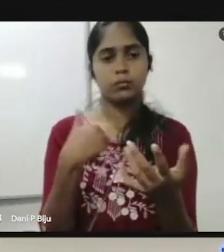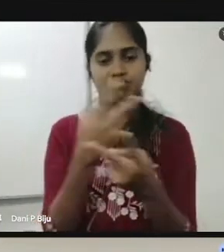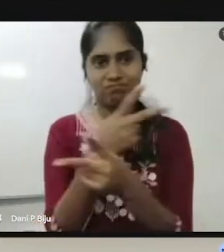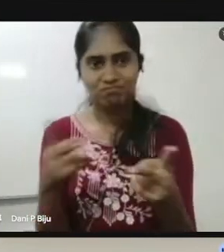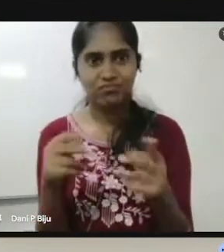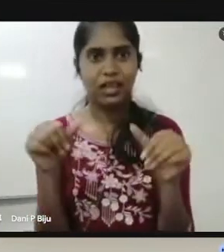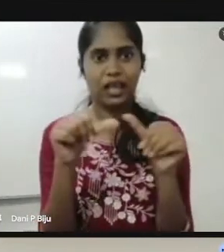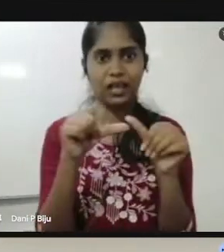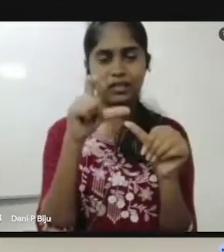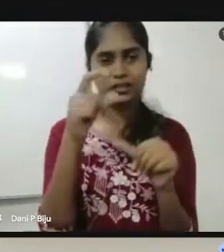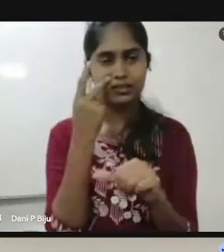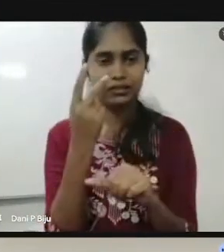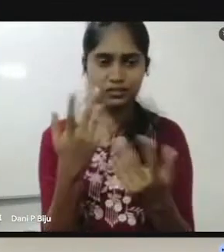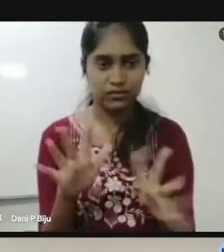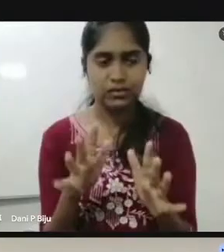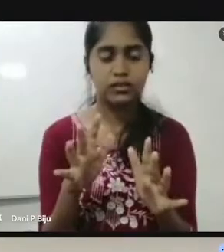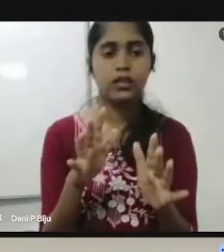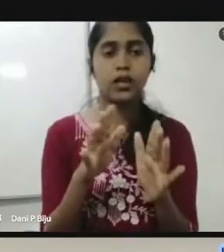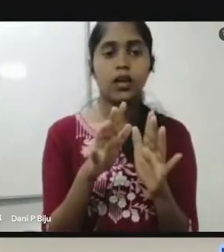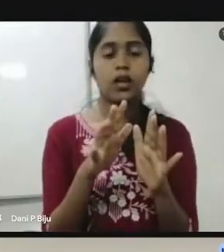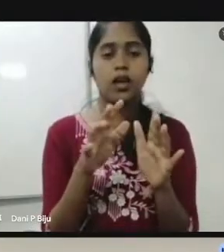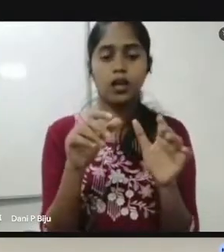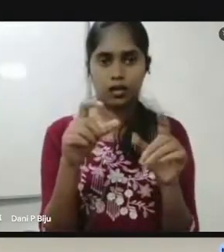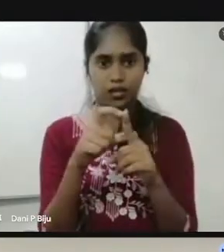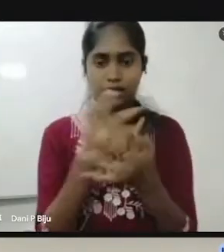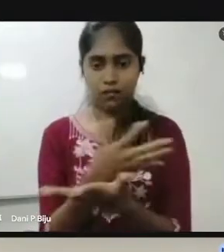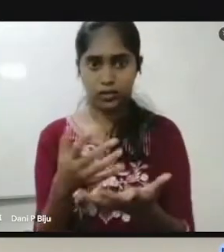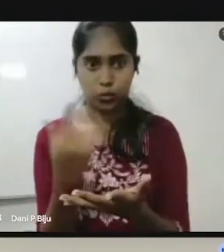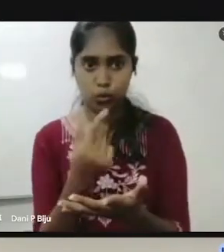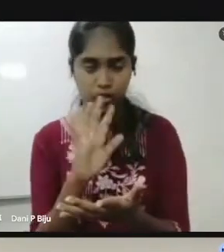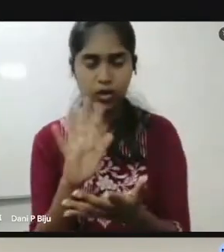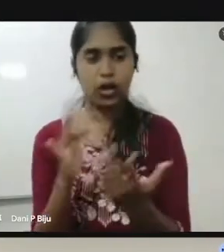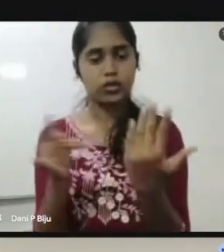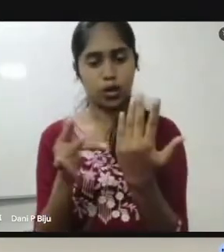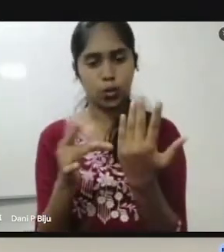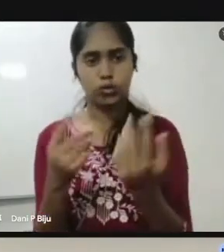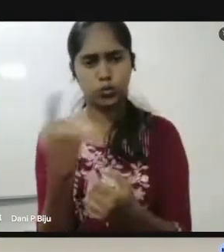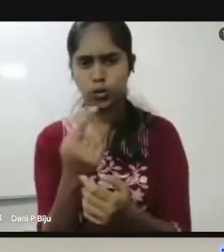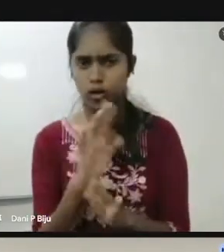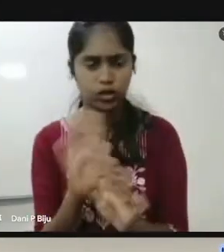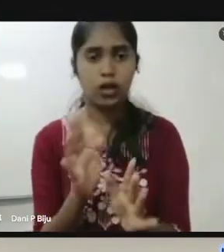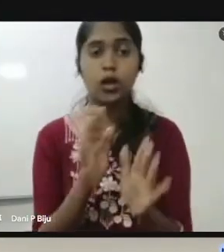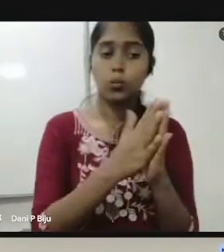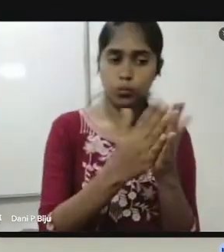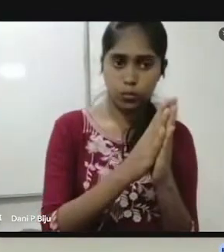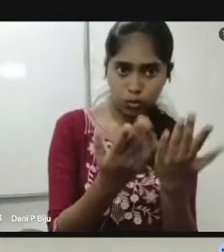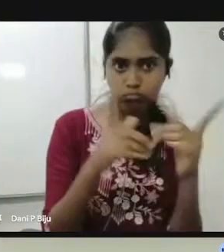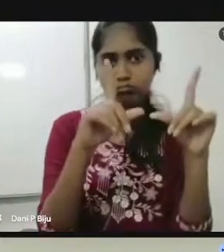ഡിവൈസസ് മാത്രമല്ല, കമ്മ്യൂണിക്കേഷൻ ബുക്ക്, ഫോൾഡർ അല്ലെങ്കിൽ ബോർഡ്, ഇങ്ങനെ പല